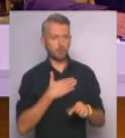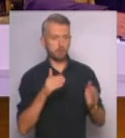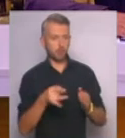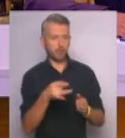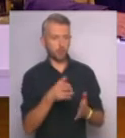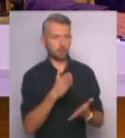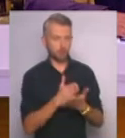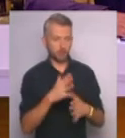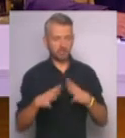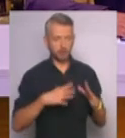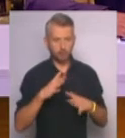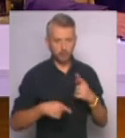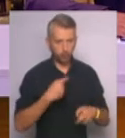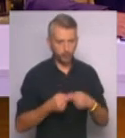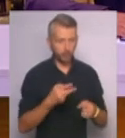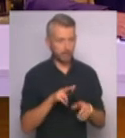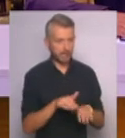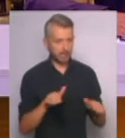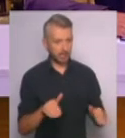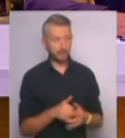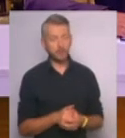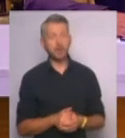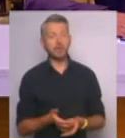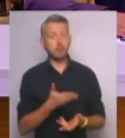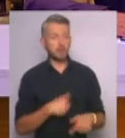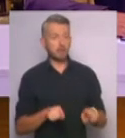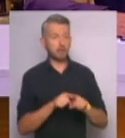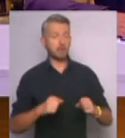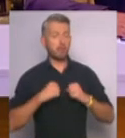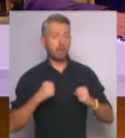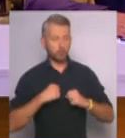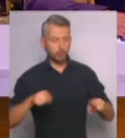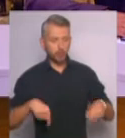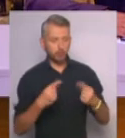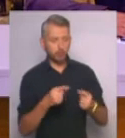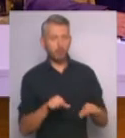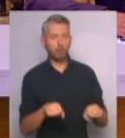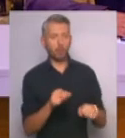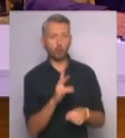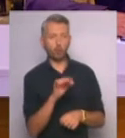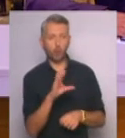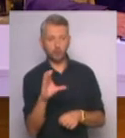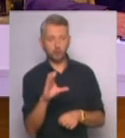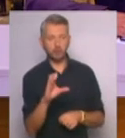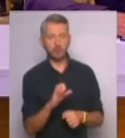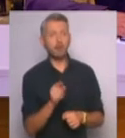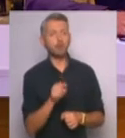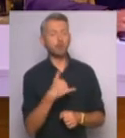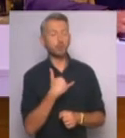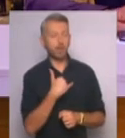по мотокросу для малечі. Тобто ми таким чином намагаємося відродити той мотокрос, бо він у